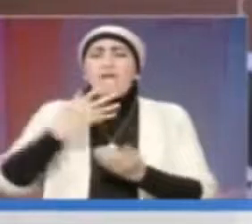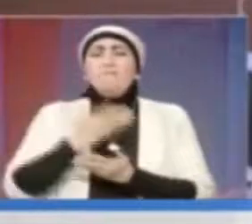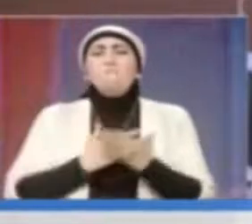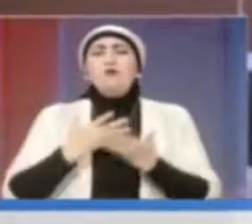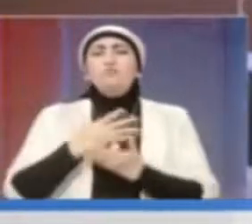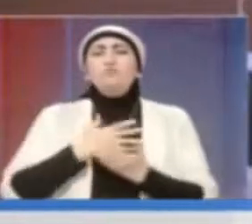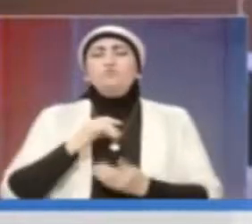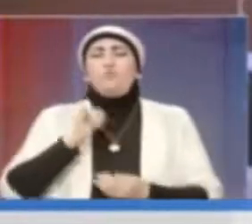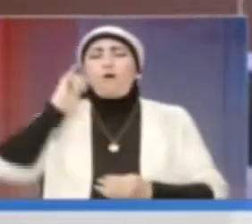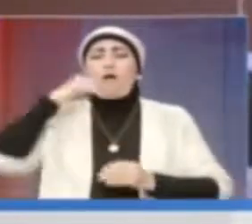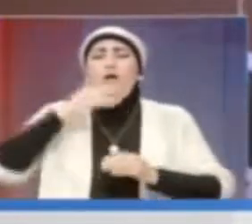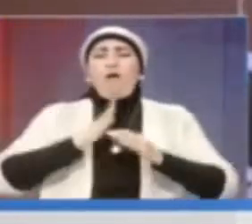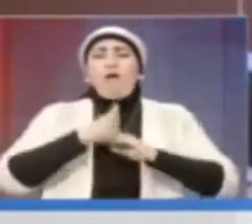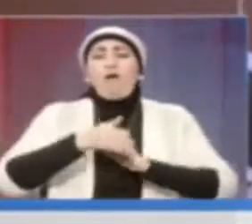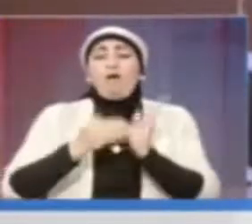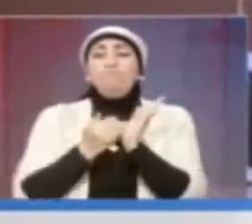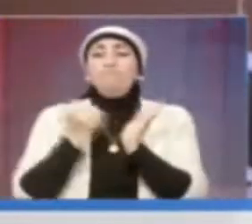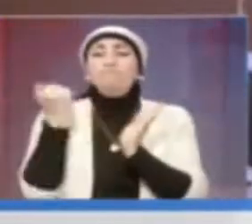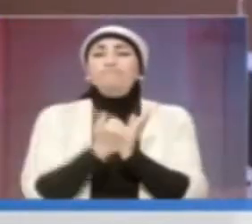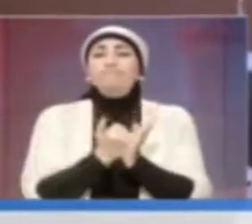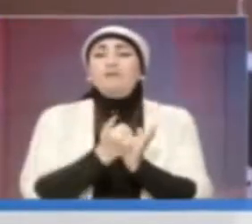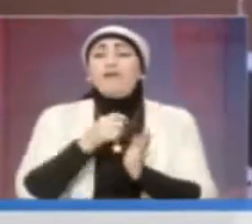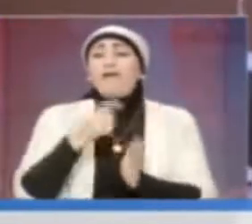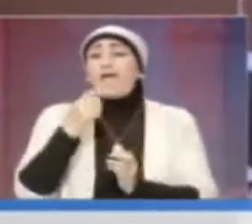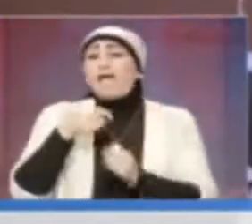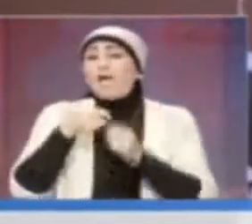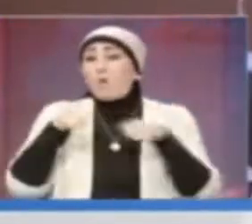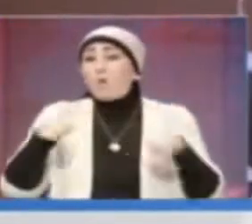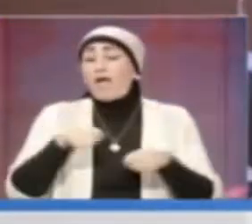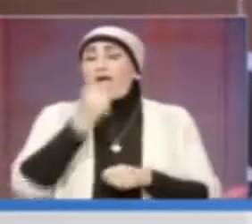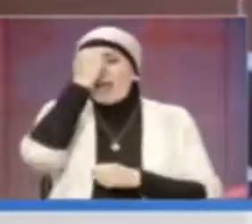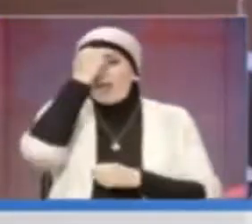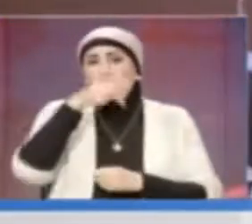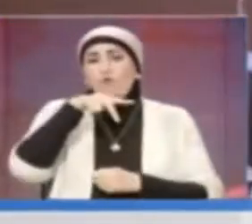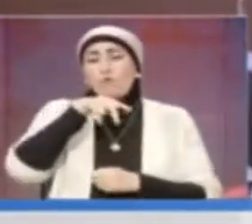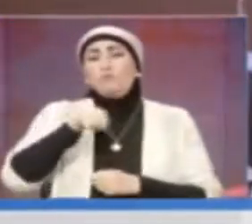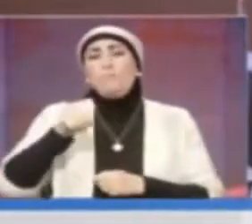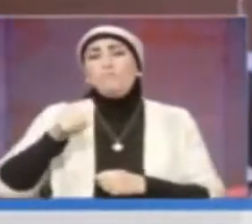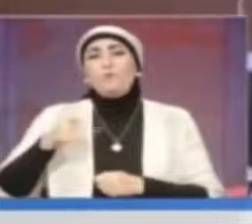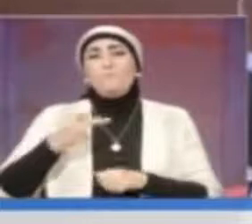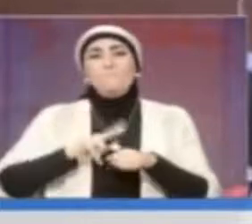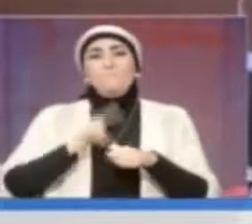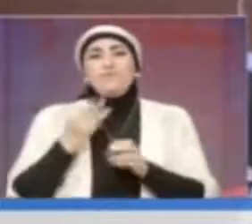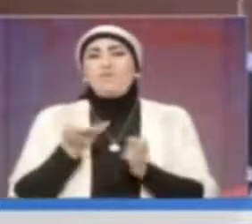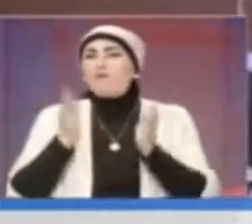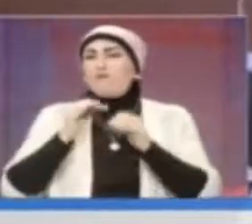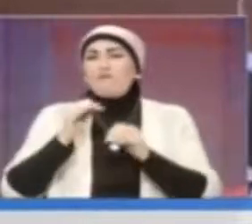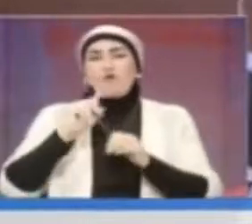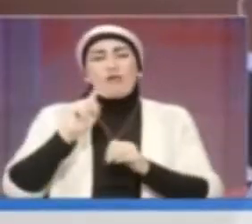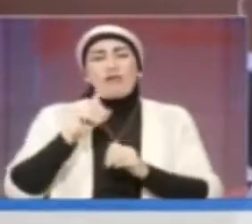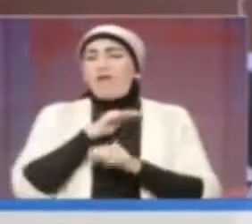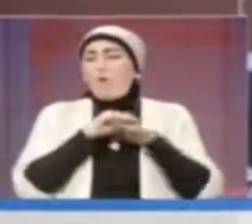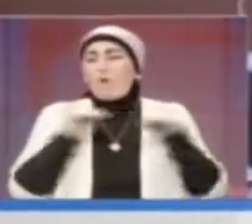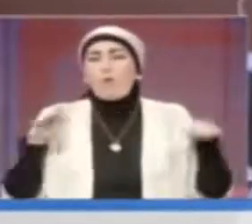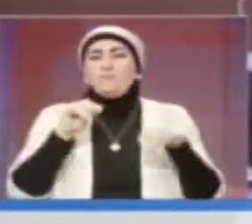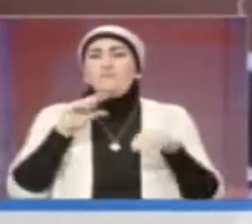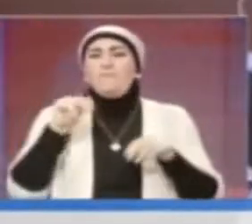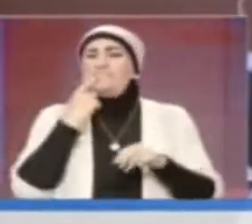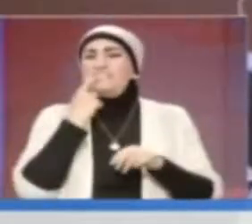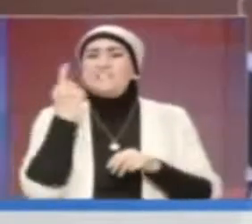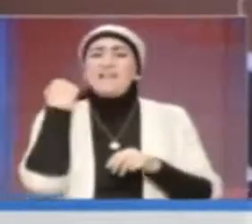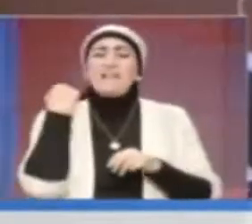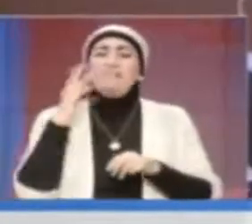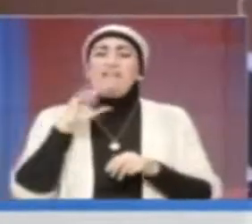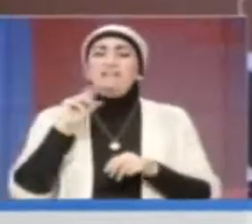الأضاحي لعام 2020 بسعر الصك 1,800 جنيه ولم يزد عن العام الماضي، حيث كان سعر الصك